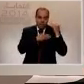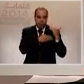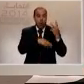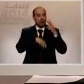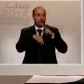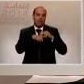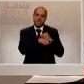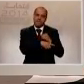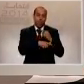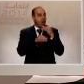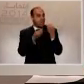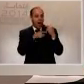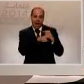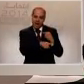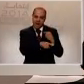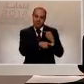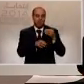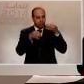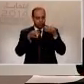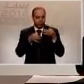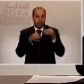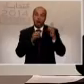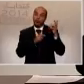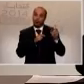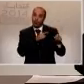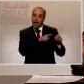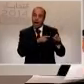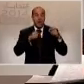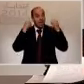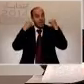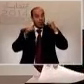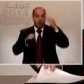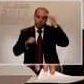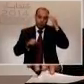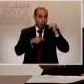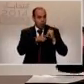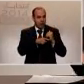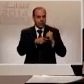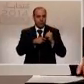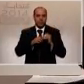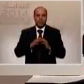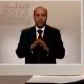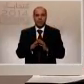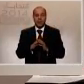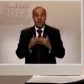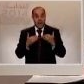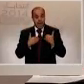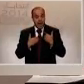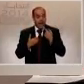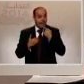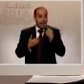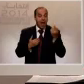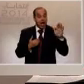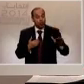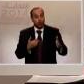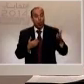القائد والمعلم وكان فعلا كذلك بثورته المجيده ان دماء